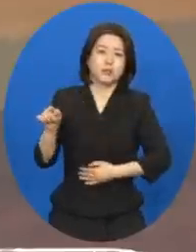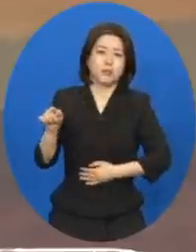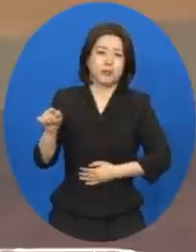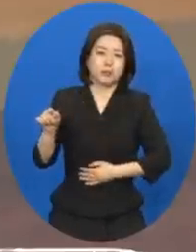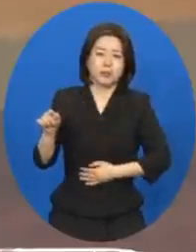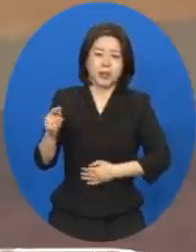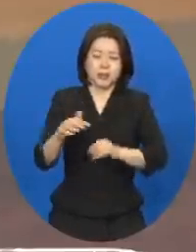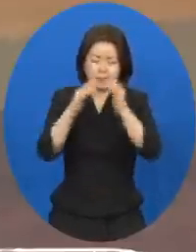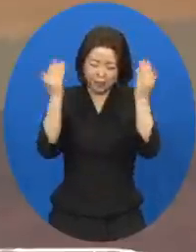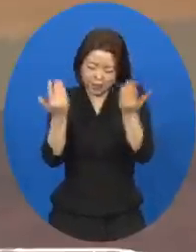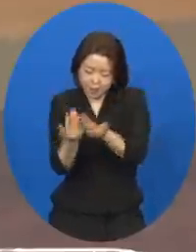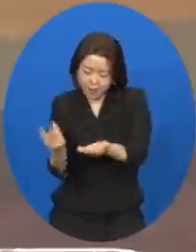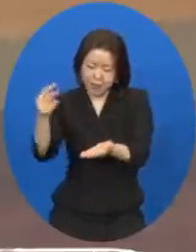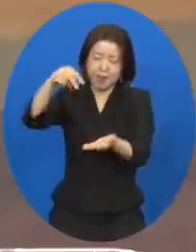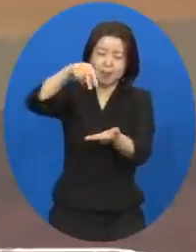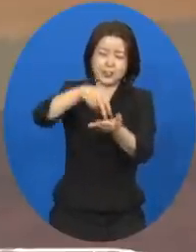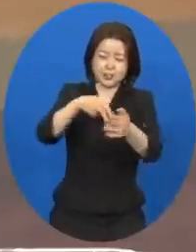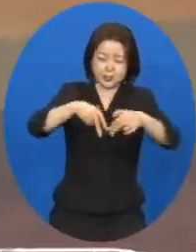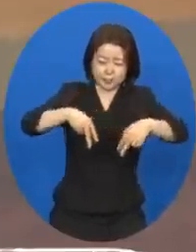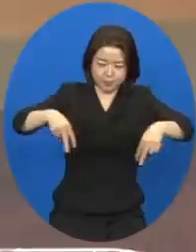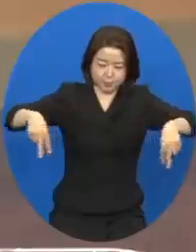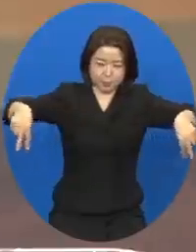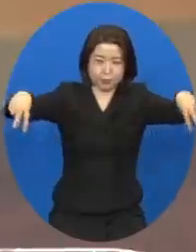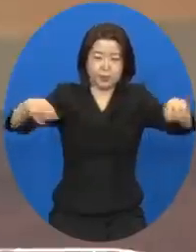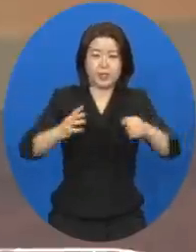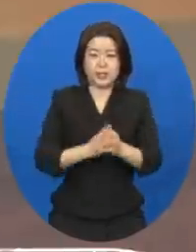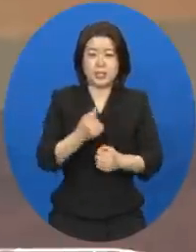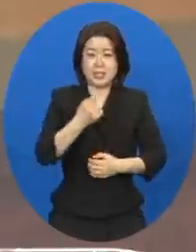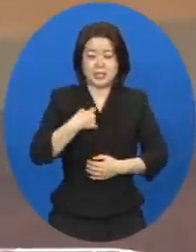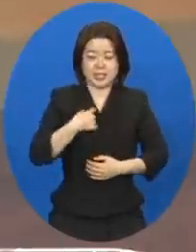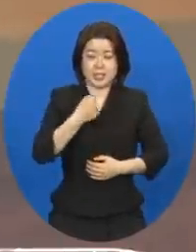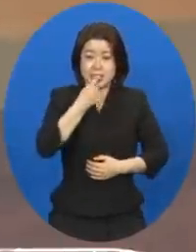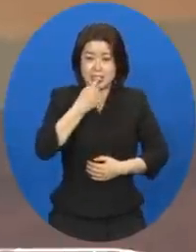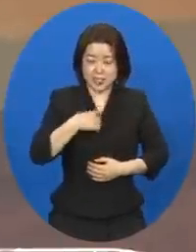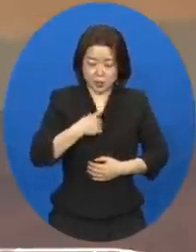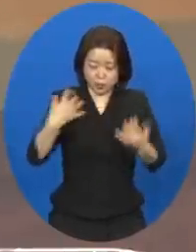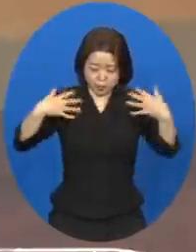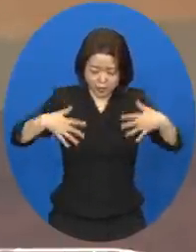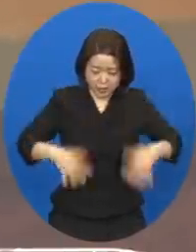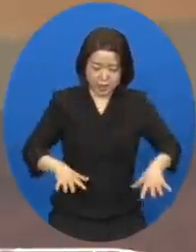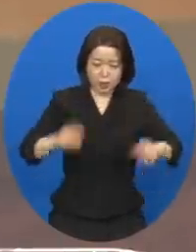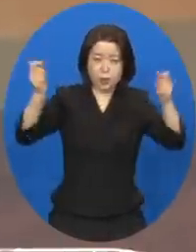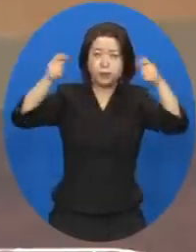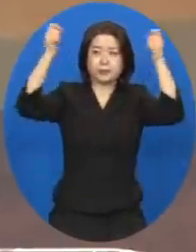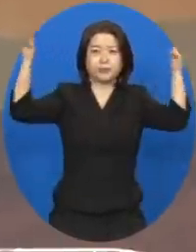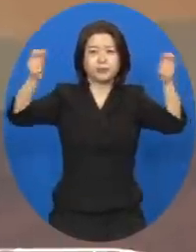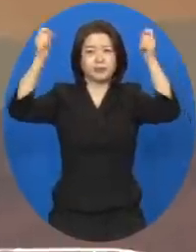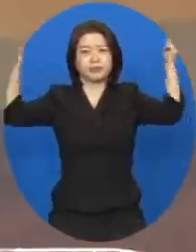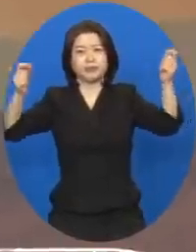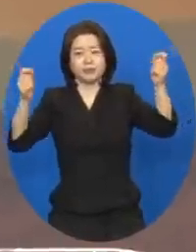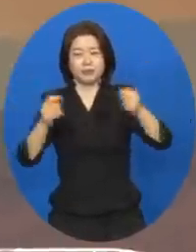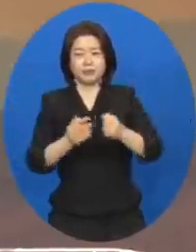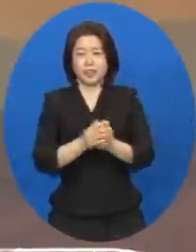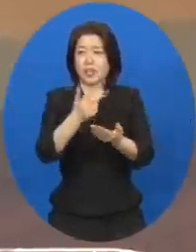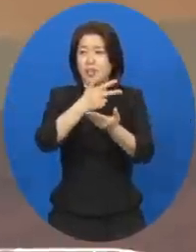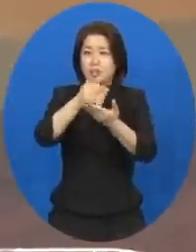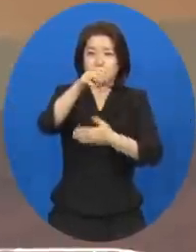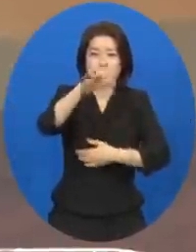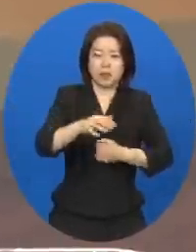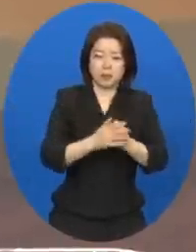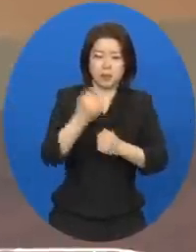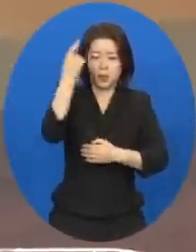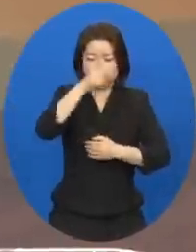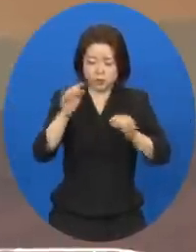다들 일어서서 흰 옷을 입고 종려가지를 흔들고 그리고 우리 주님 앞에 얼굴을